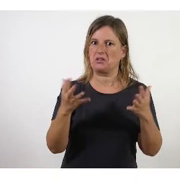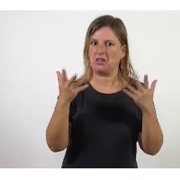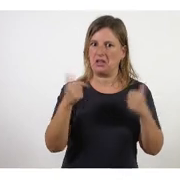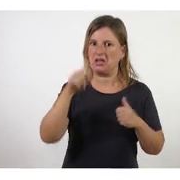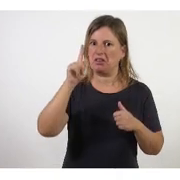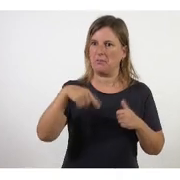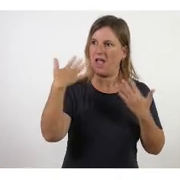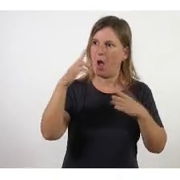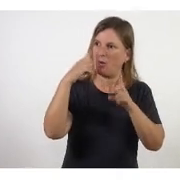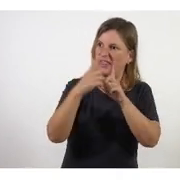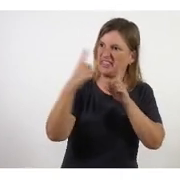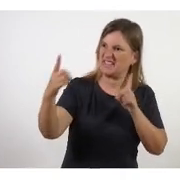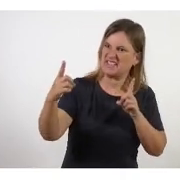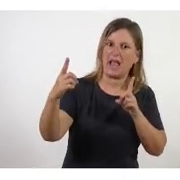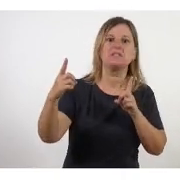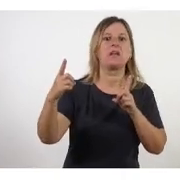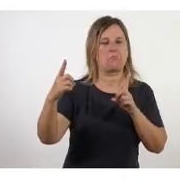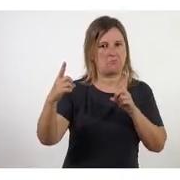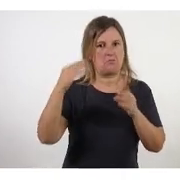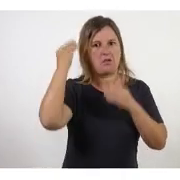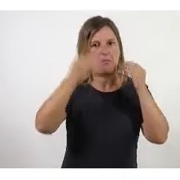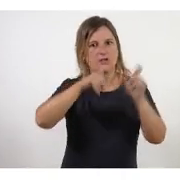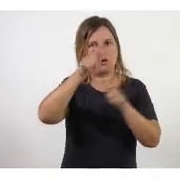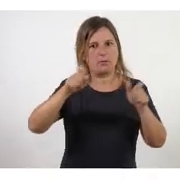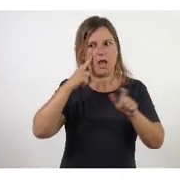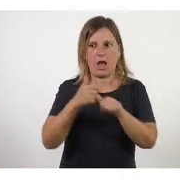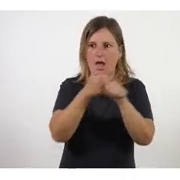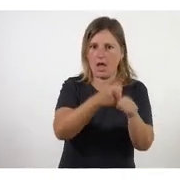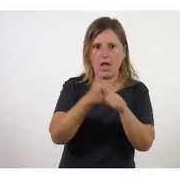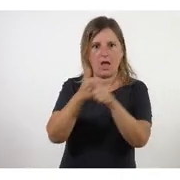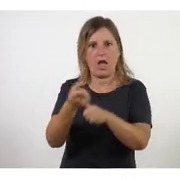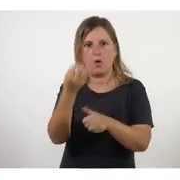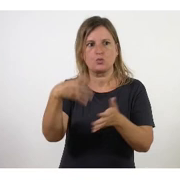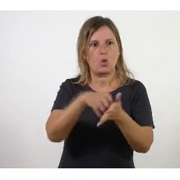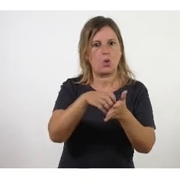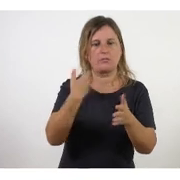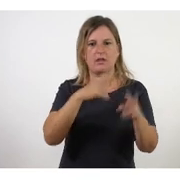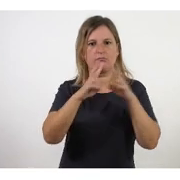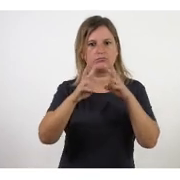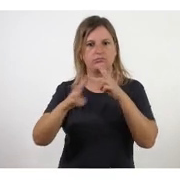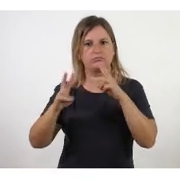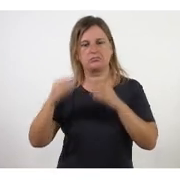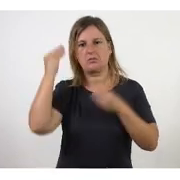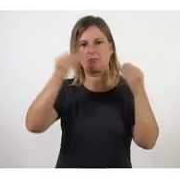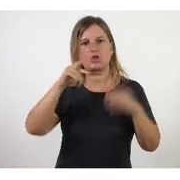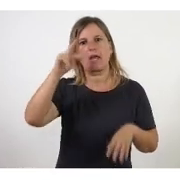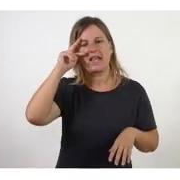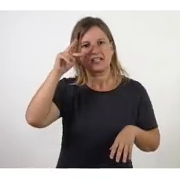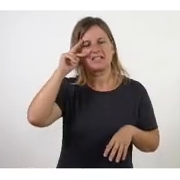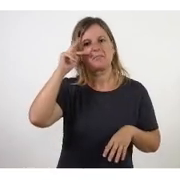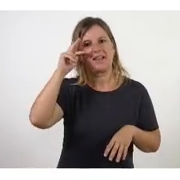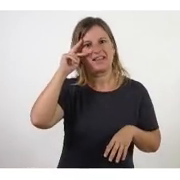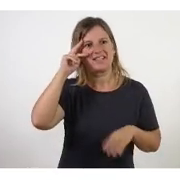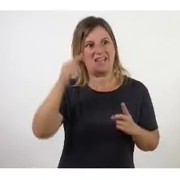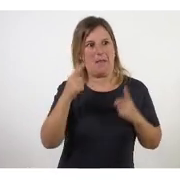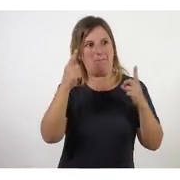el distanciament físic. Jo crec que la gent més o menys ha anat seguint amb alguns dubtes que hem anat responent. O sigui que jo crec que l'experiència, aquesta